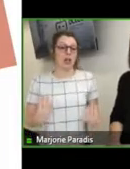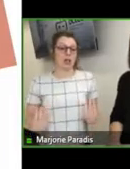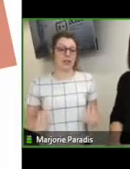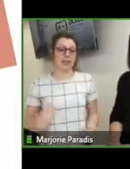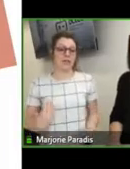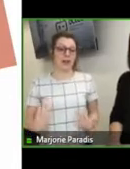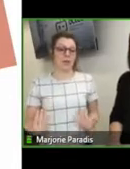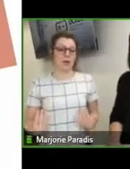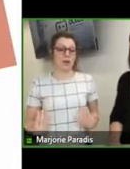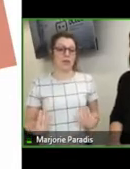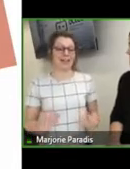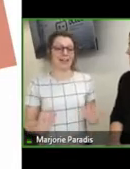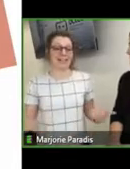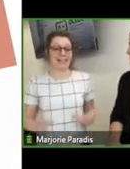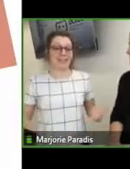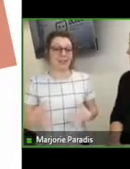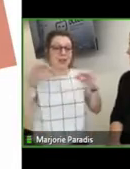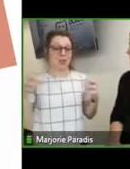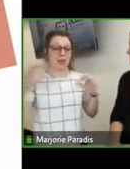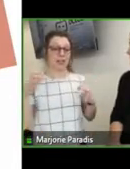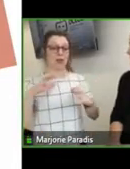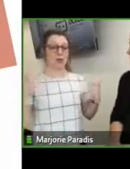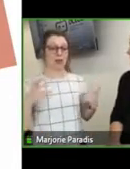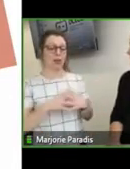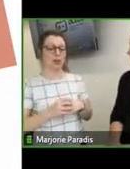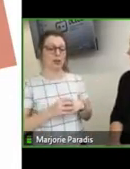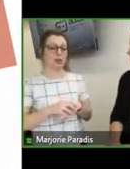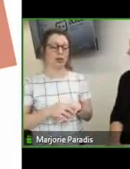au-delà du fait qu'elle est vraie ou fausse, ben il y a peut-être